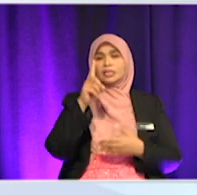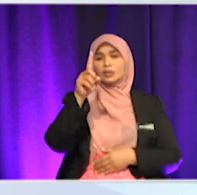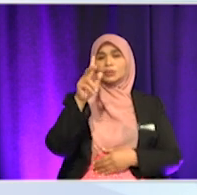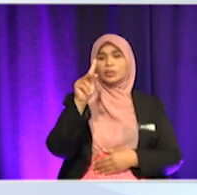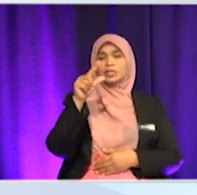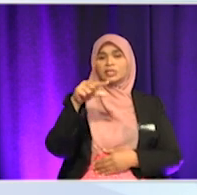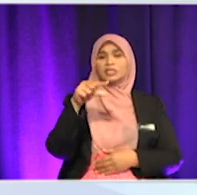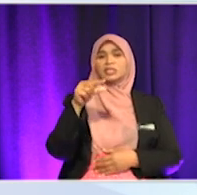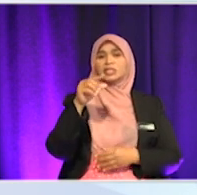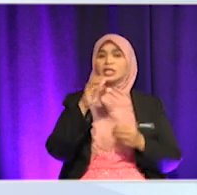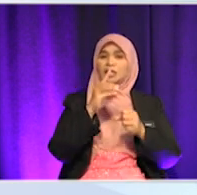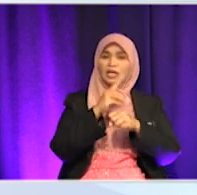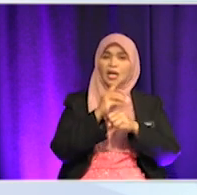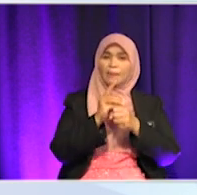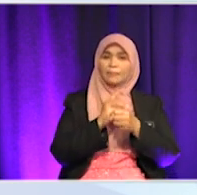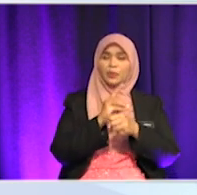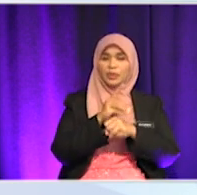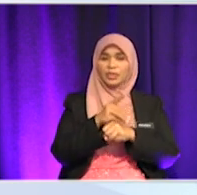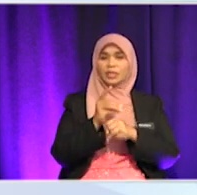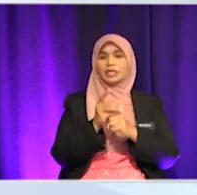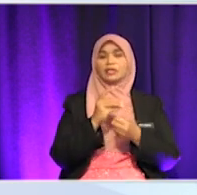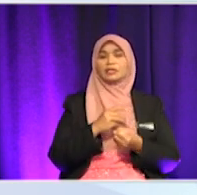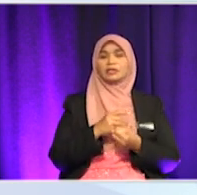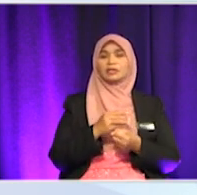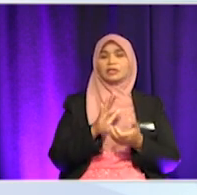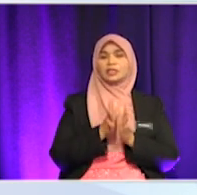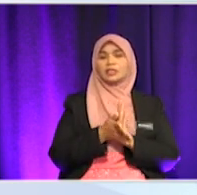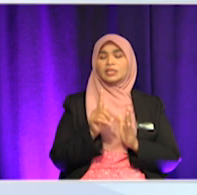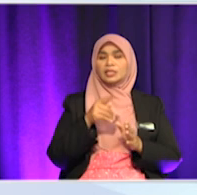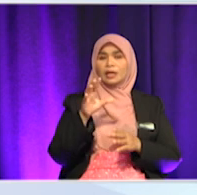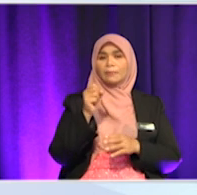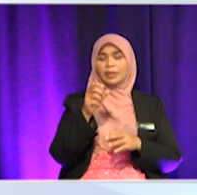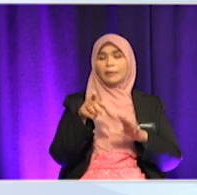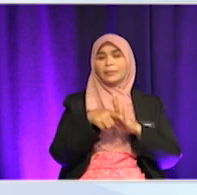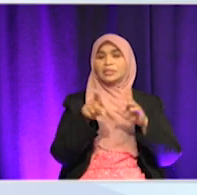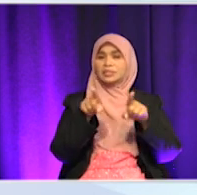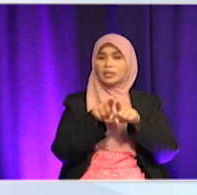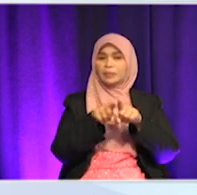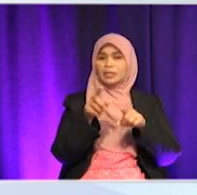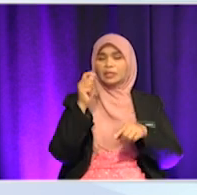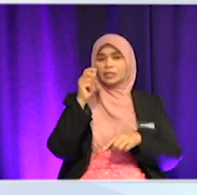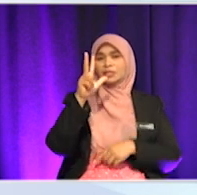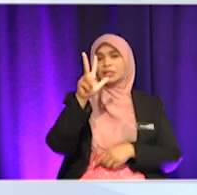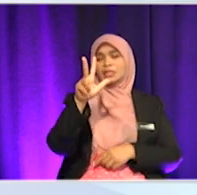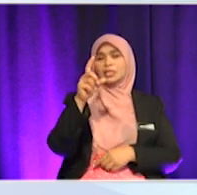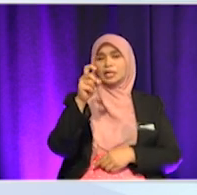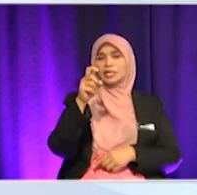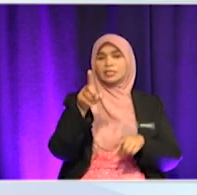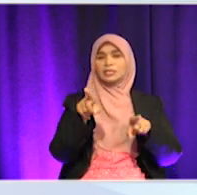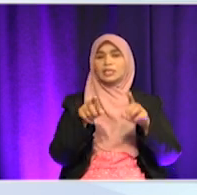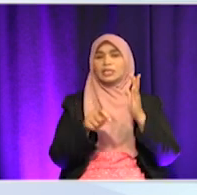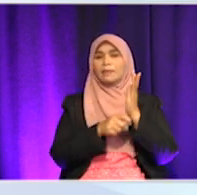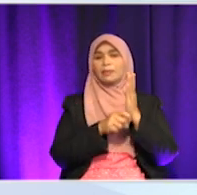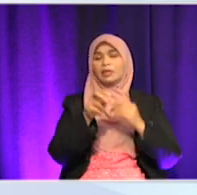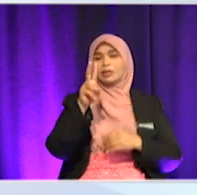rambutan? Okey, jadi kita ambil persamaan yang tadi, ya Ifan, dan juga murid-murid, 3X tambah 2Y tambah Z